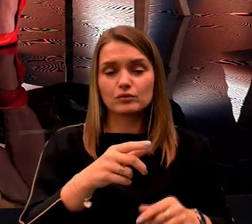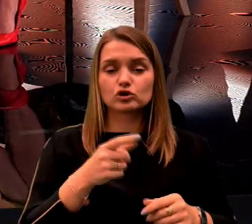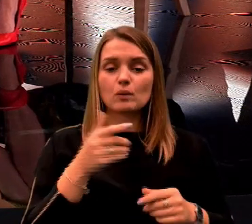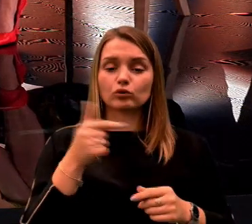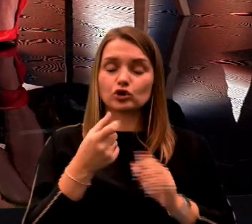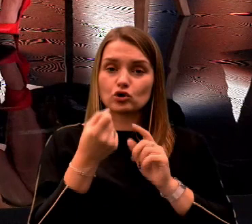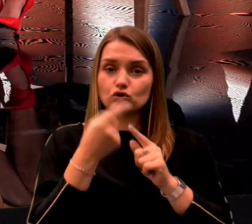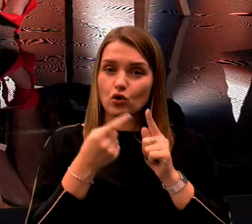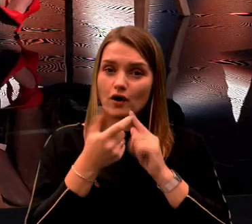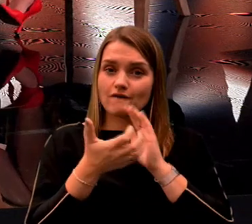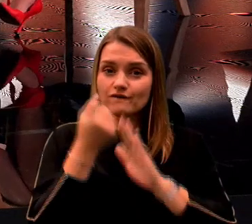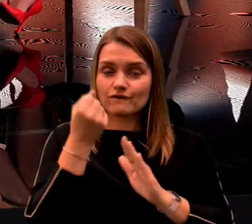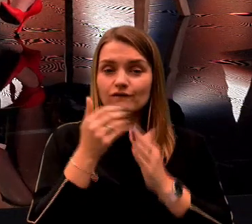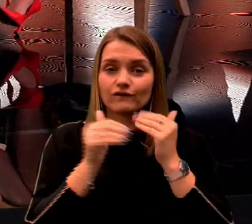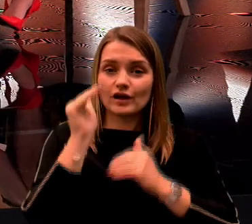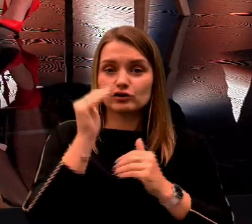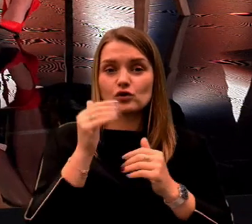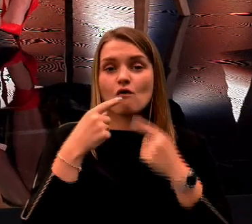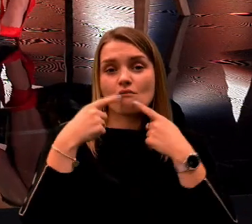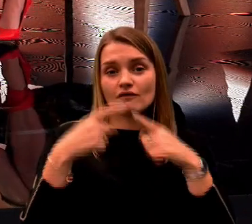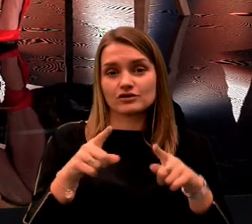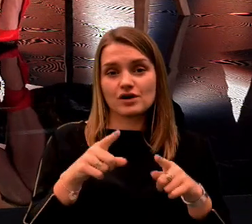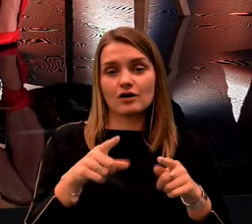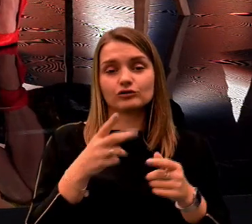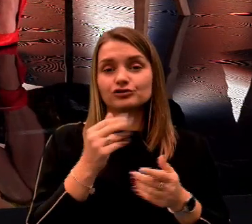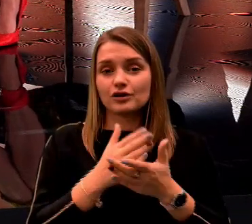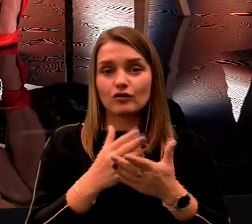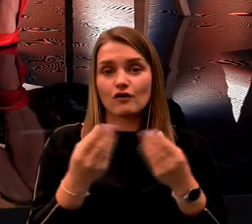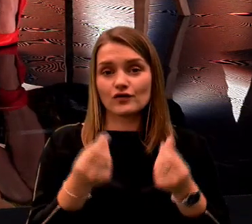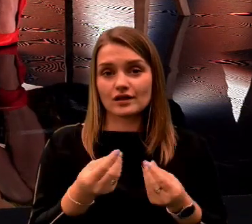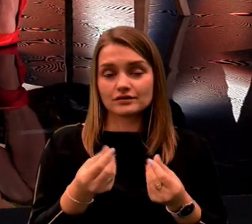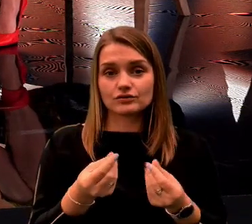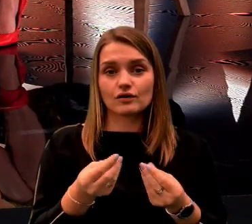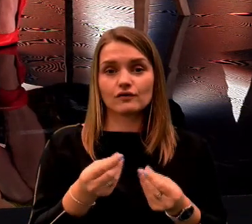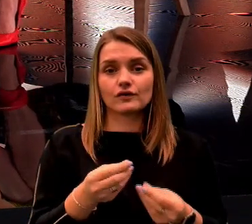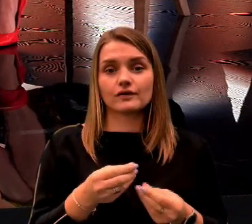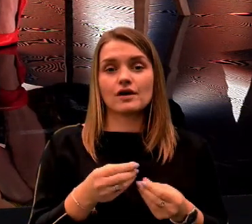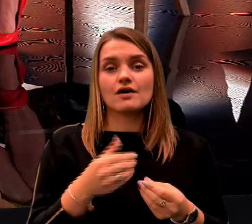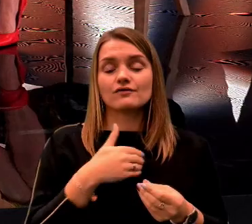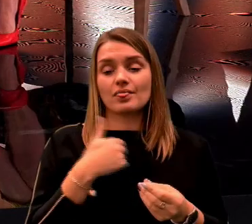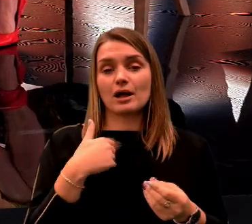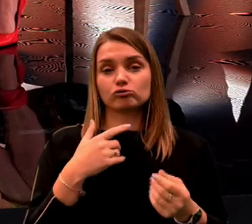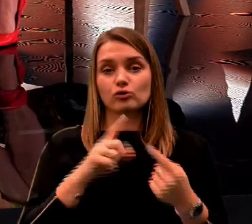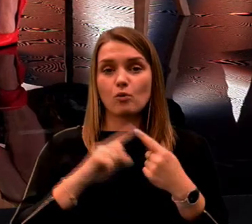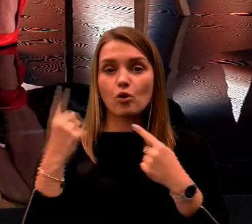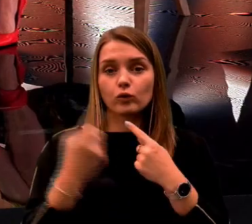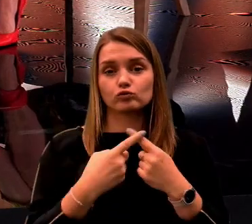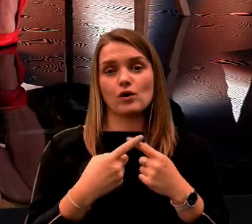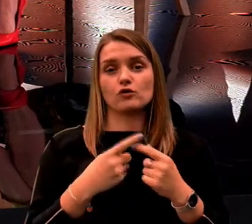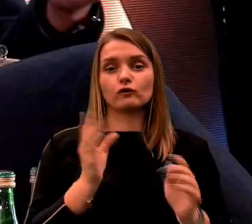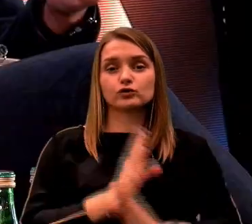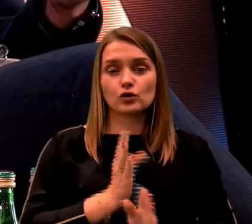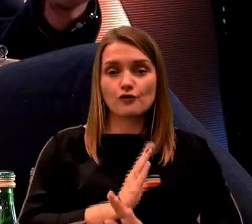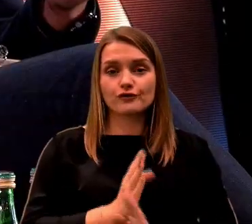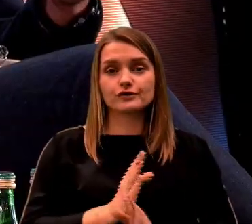odpowiedzialność niż odpowiedzialność za wynik finansowy, że trzeba zająć się planetą, naszym otoczeniem, środowiskiem,